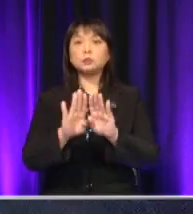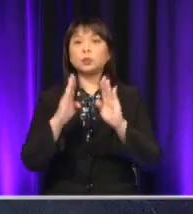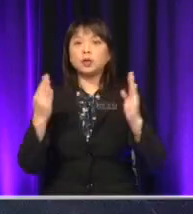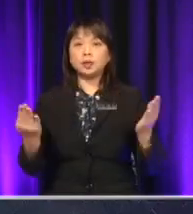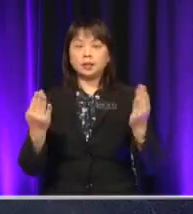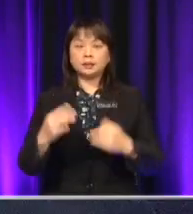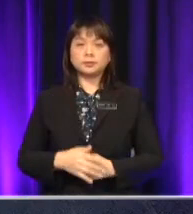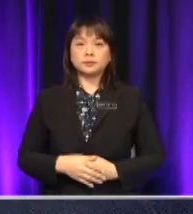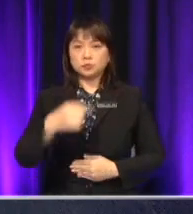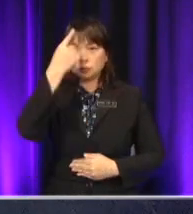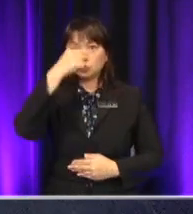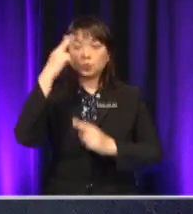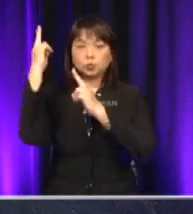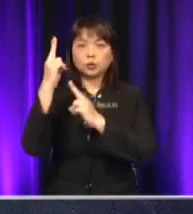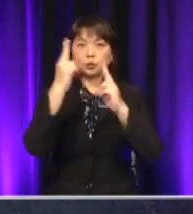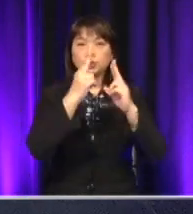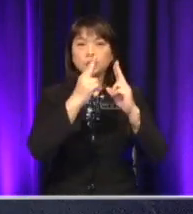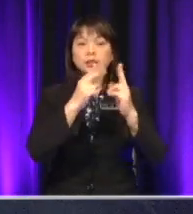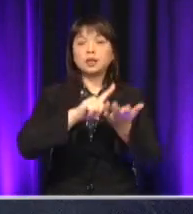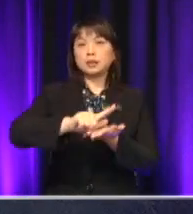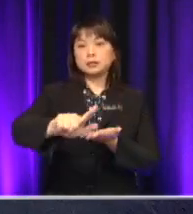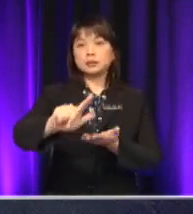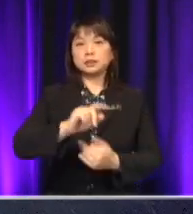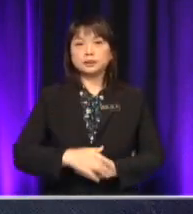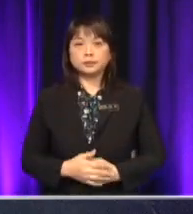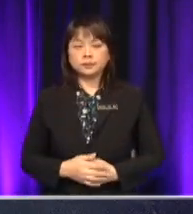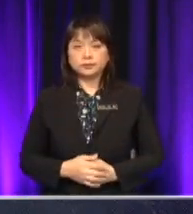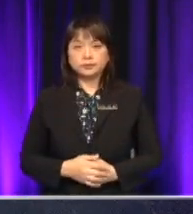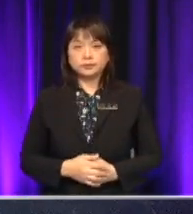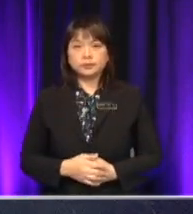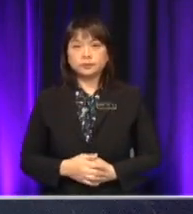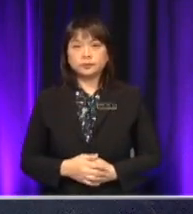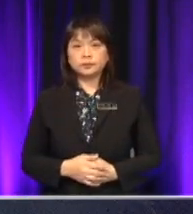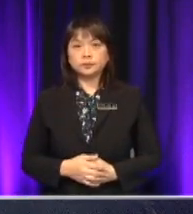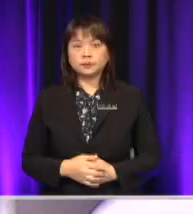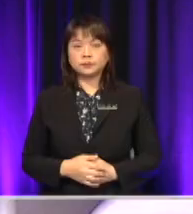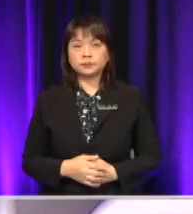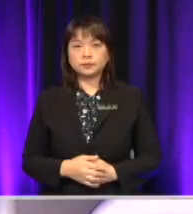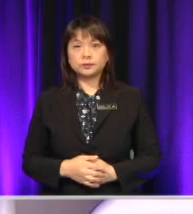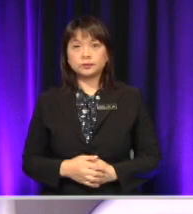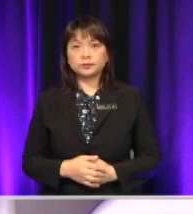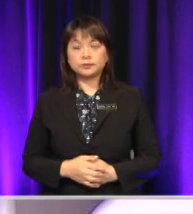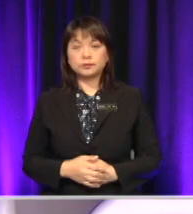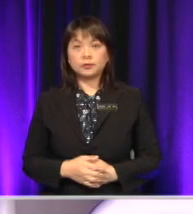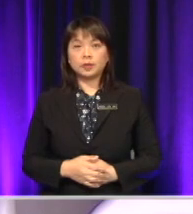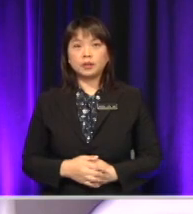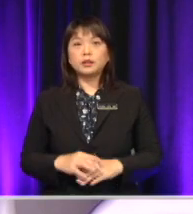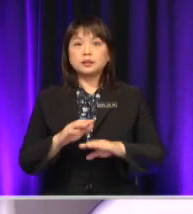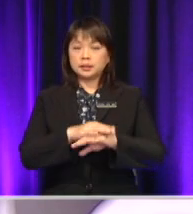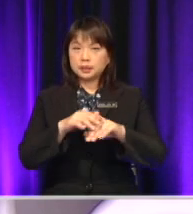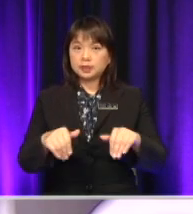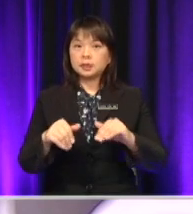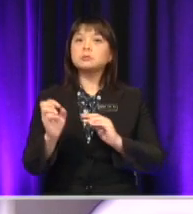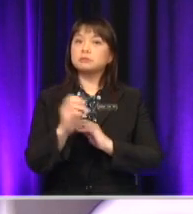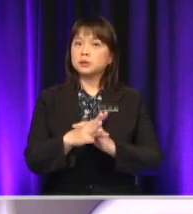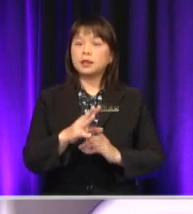yang lancar. Barulah kita selesa nak belajar. Oh, menarik. Okey. Yang ketujuh, cikgu, jangan membazir air, elektrik